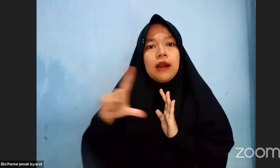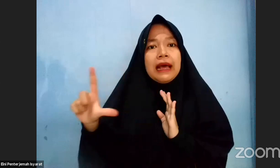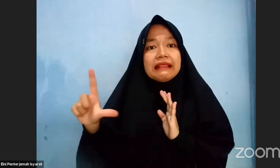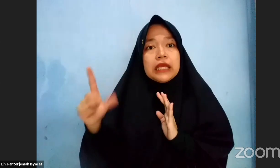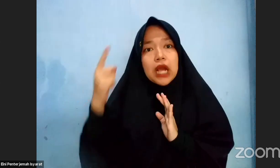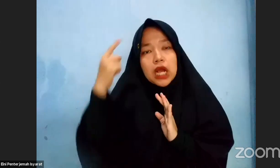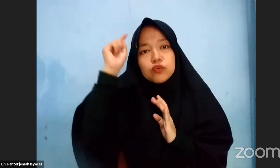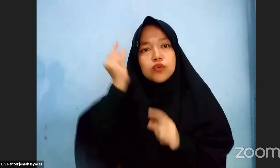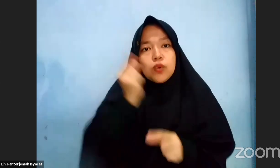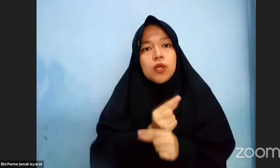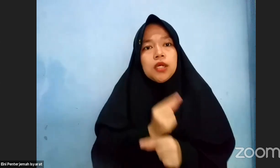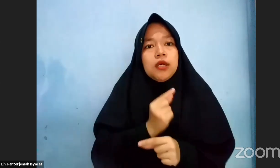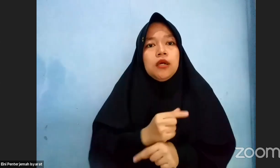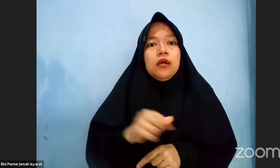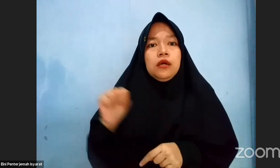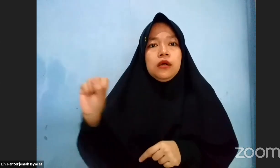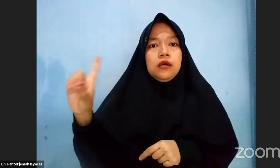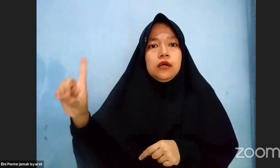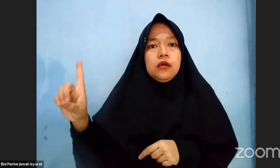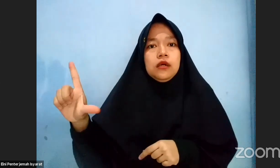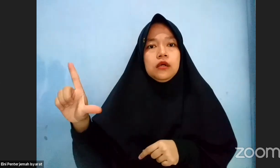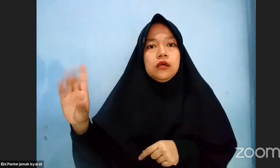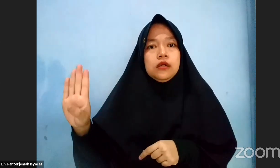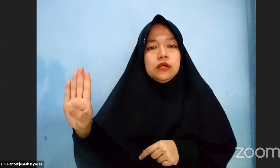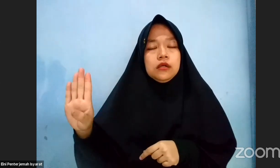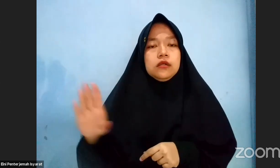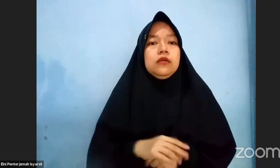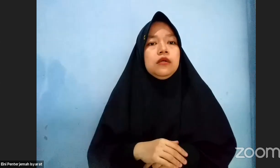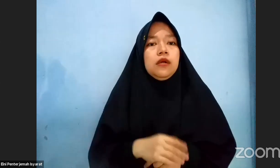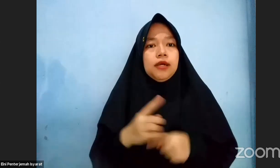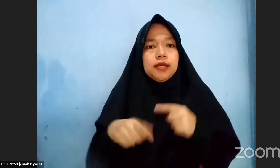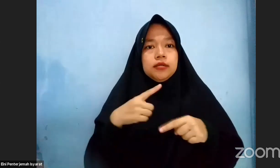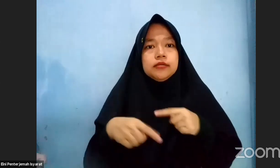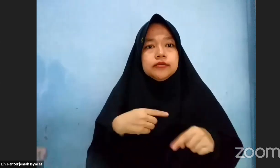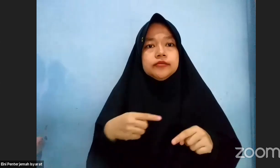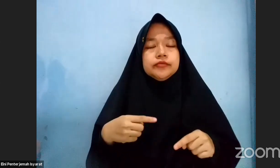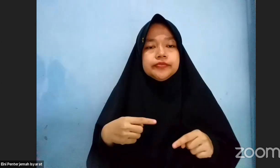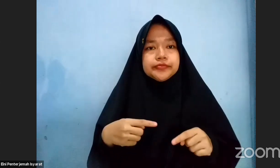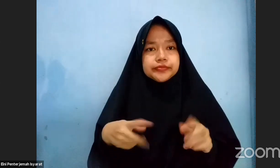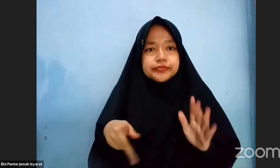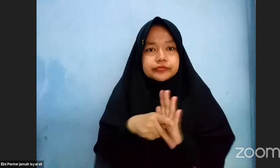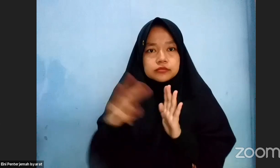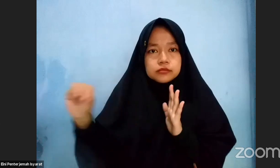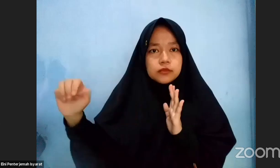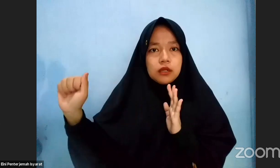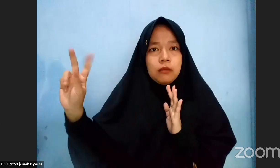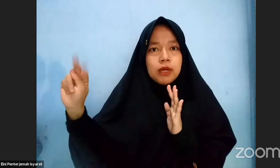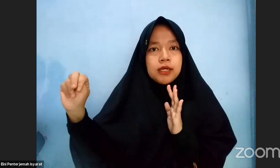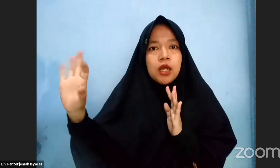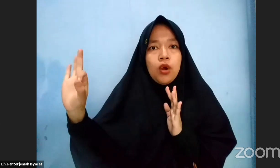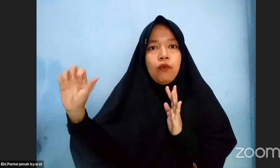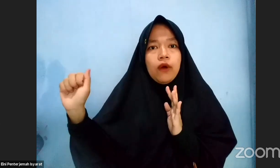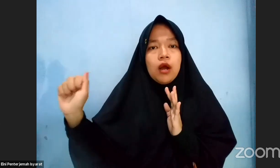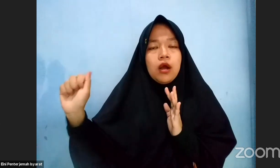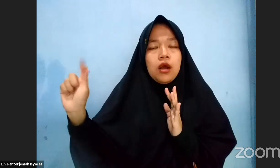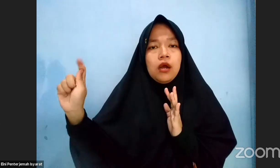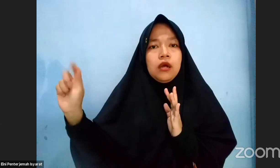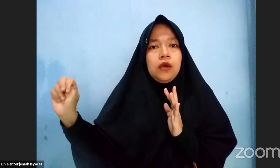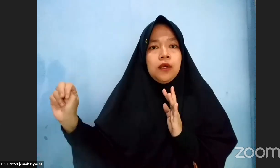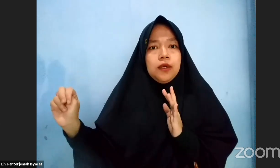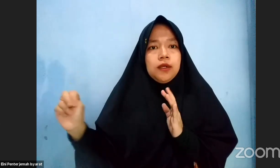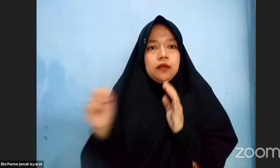ini Wow bagus banget gitu ya jadi saya juga sudah sudah ambil data seperti yang saya share